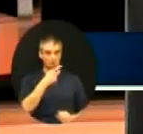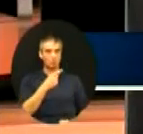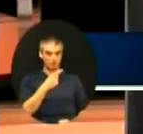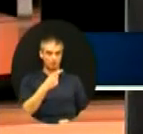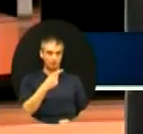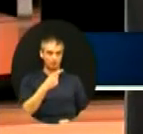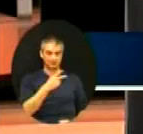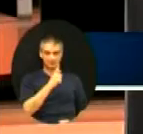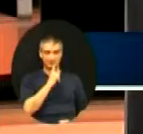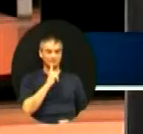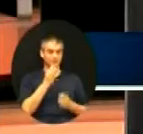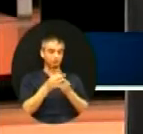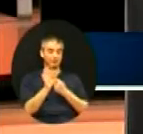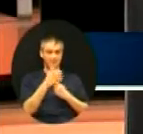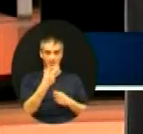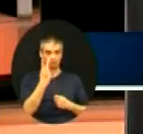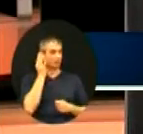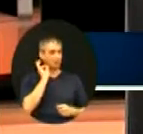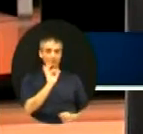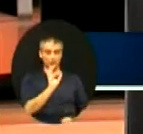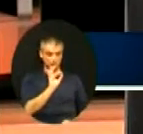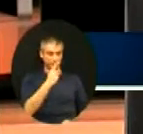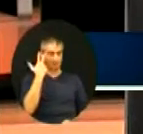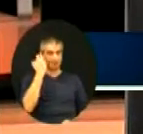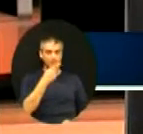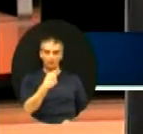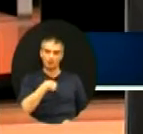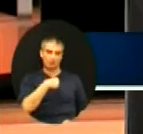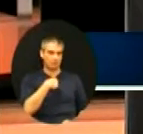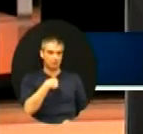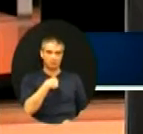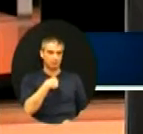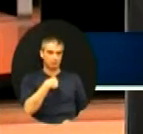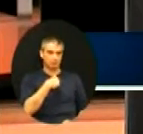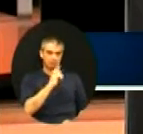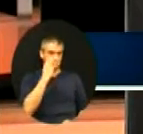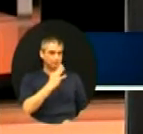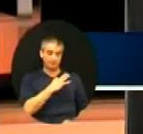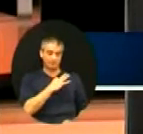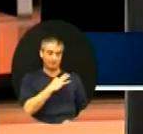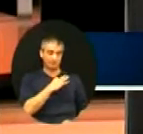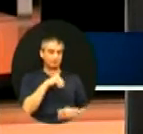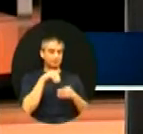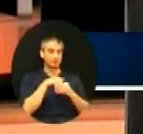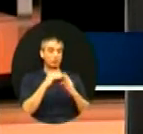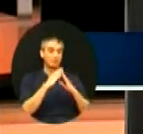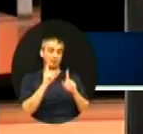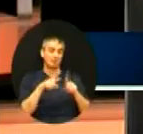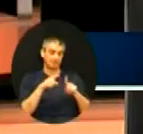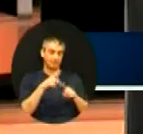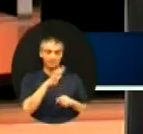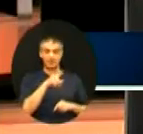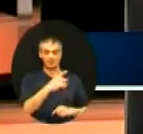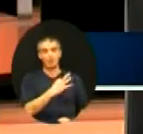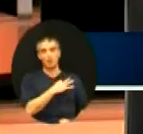על האמא ששרפה למוות את בנותיה והתאבדה. אנחנו לא שמים לב שבתוך הבית לפעמים ילדים